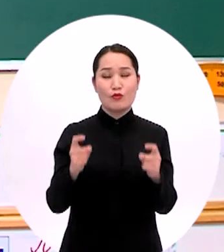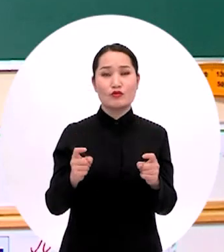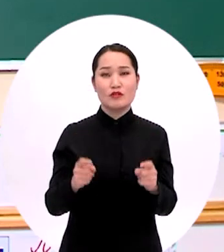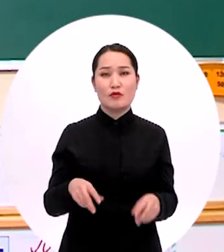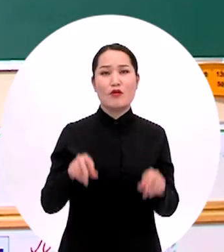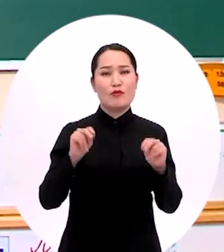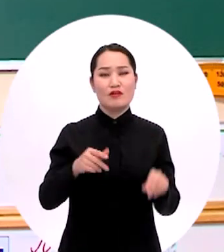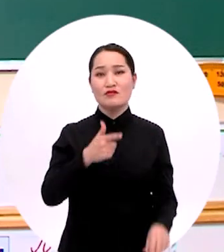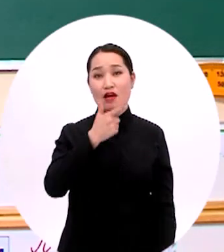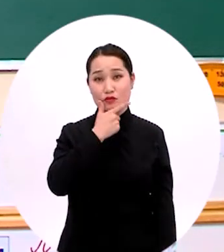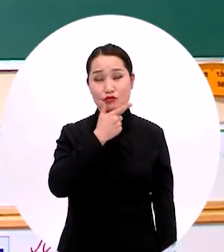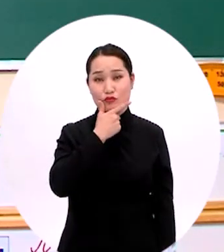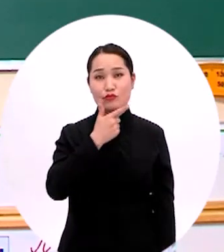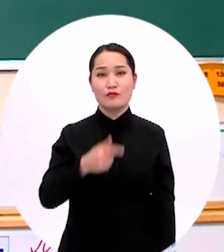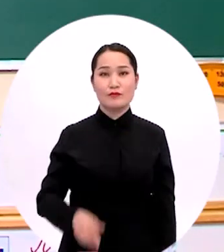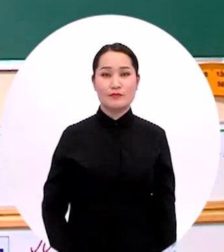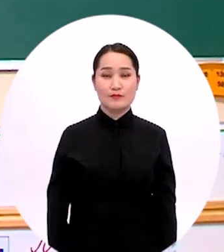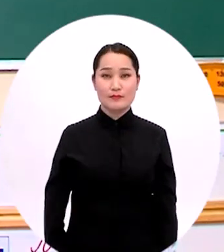хүн болж чадахгүй байх нь.